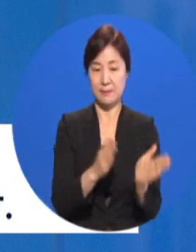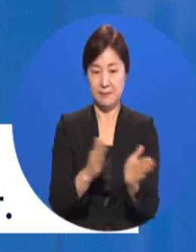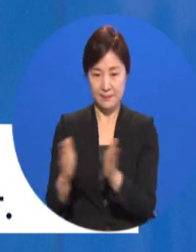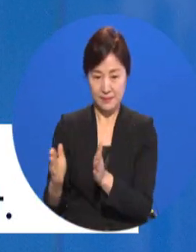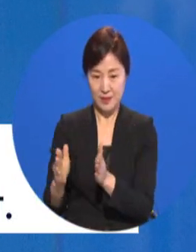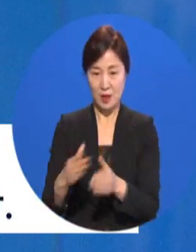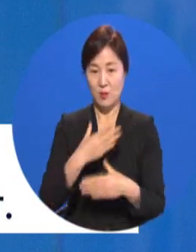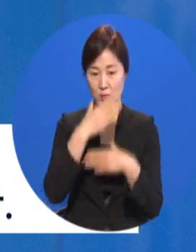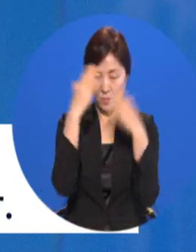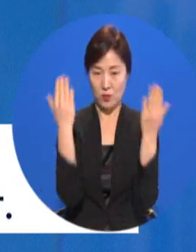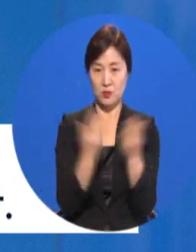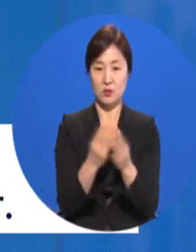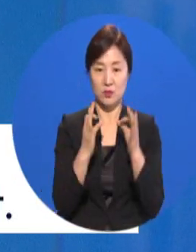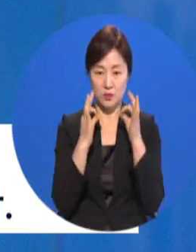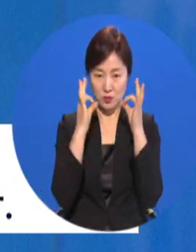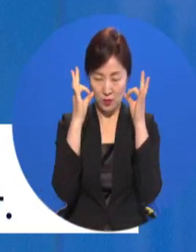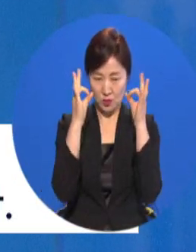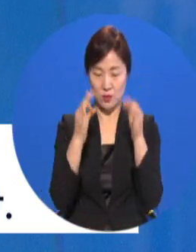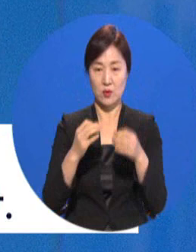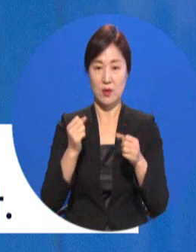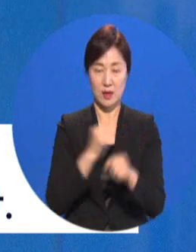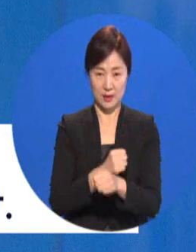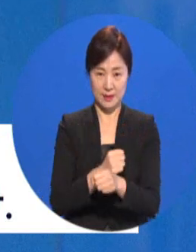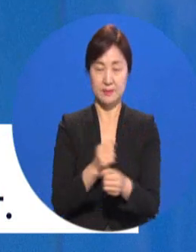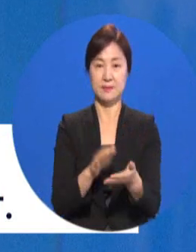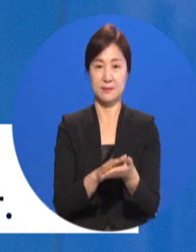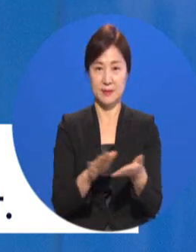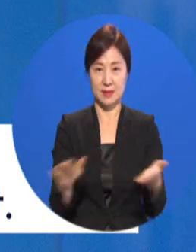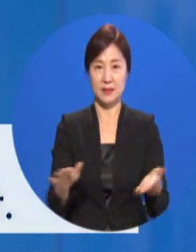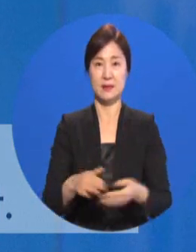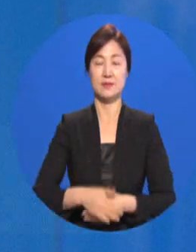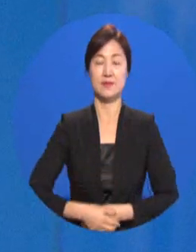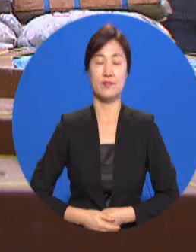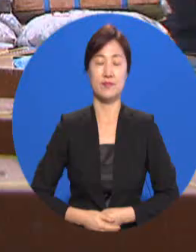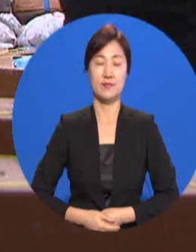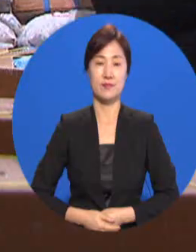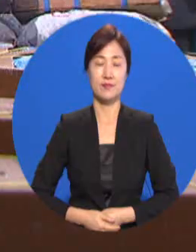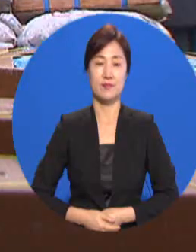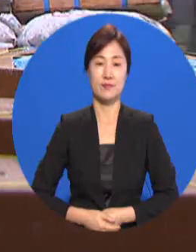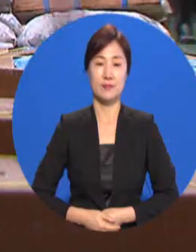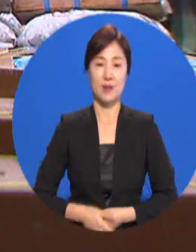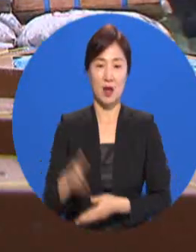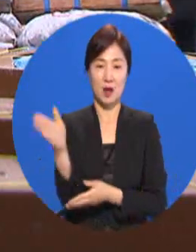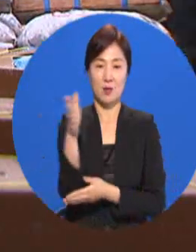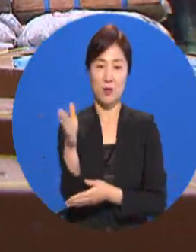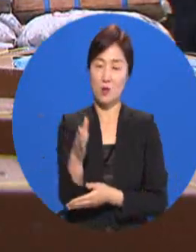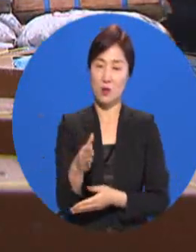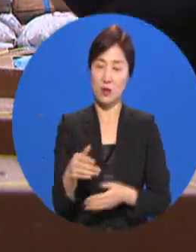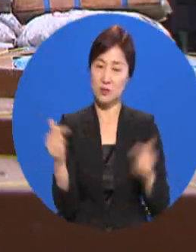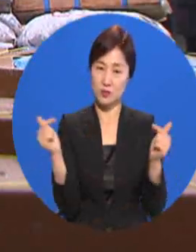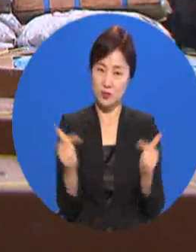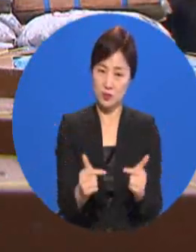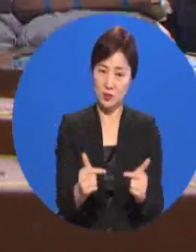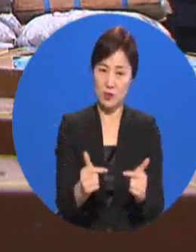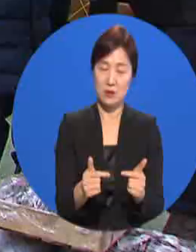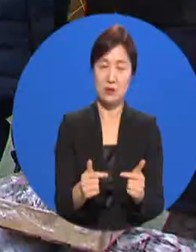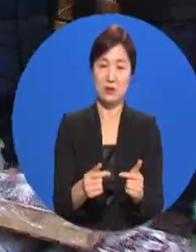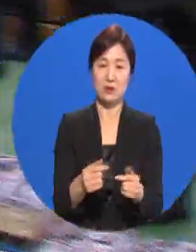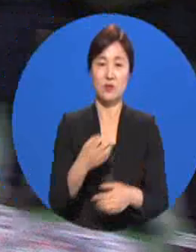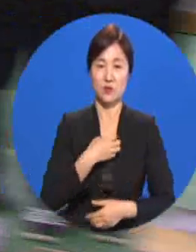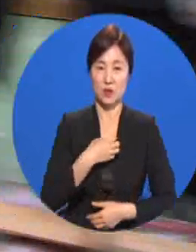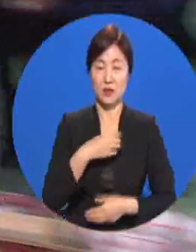업무가 에 의해 줄 수 있도록 모든 노력을 기울여 나가겠습니다 어족자원 고갈 과 어획량 감소 라는